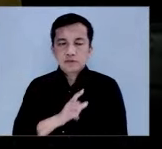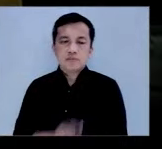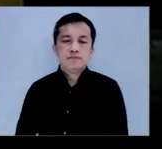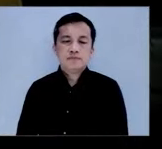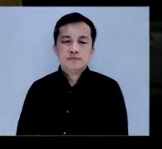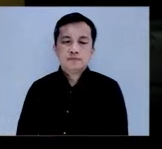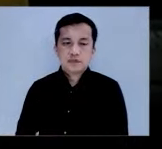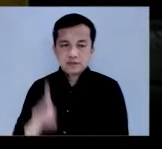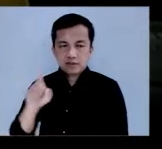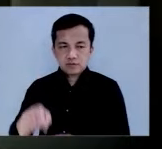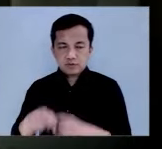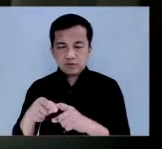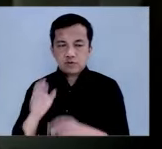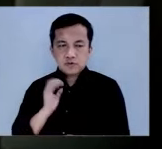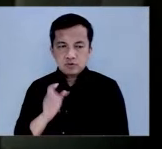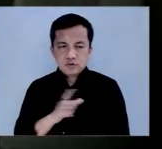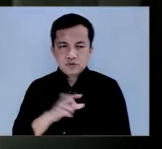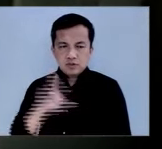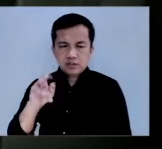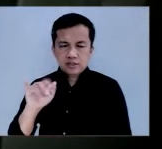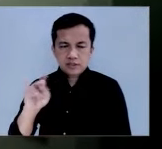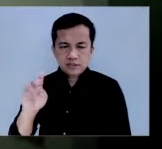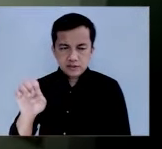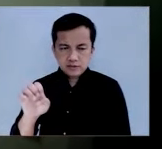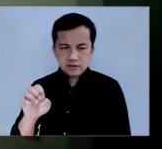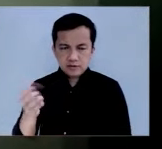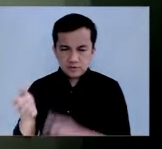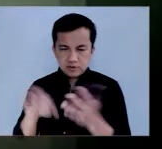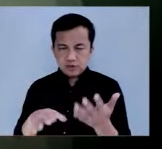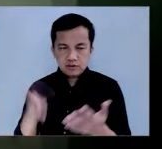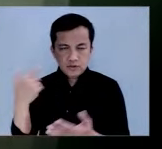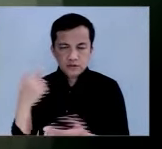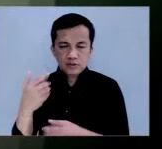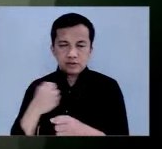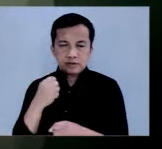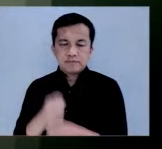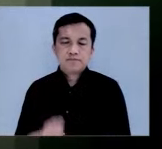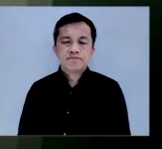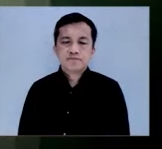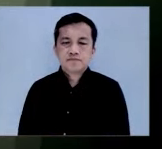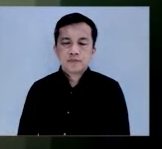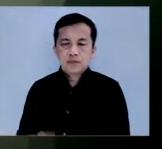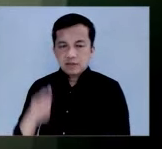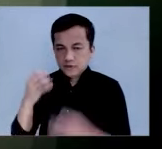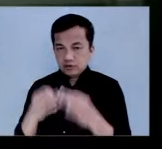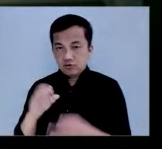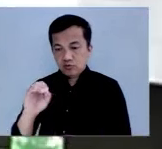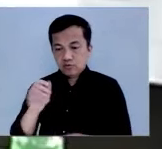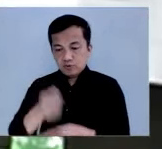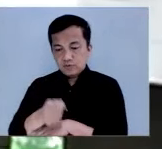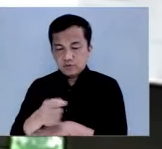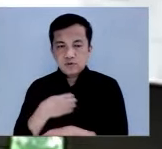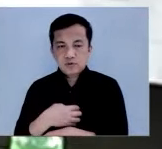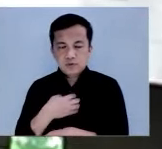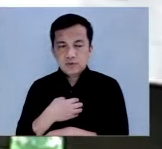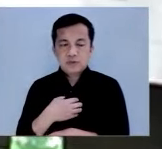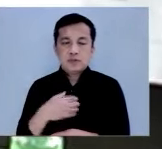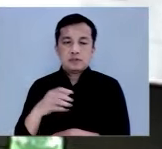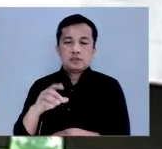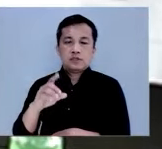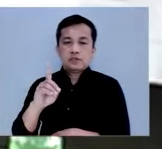suspendidong konsehal na si regin Clarete pumanaw na nng nakaraang taon nag-ugat ang desisyon ng ombudsman sa reklamo ng Department of the